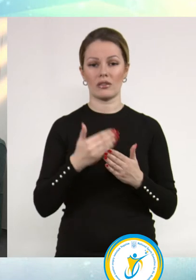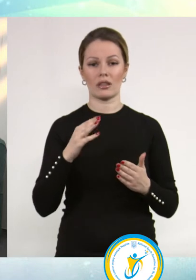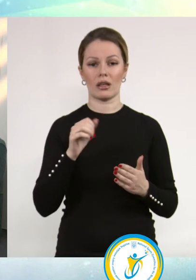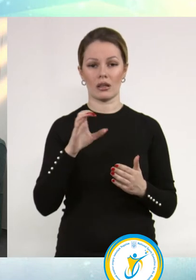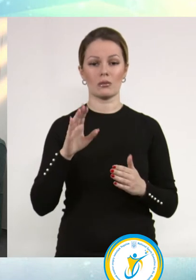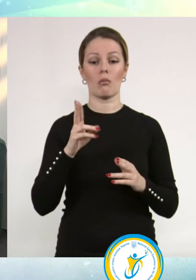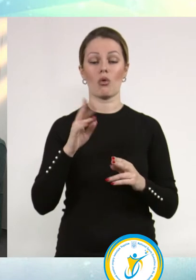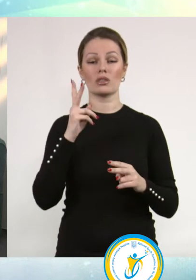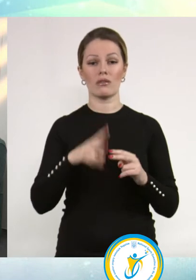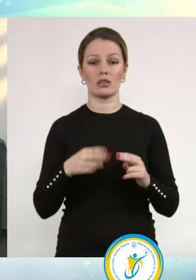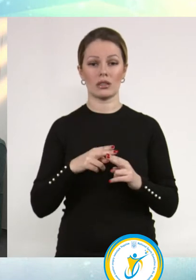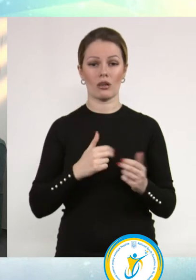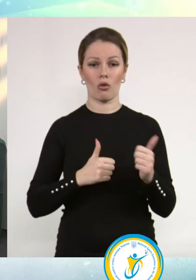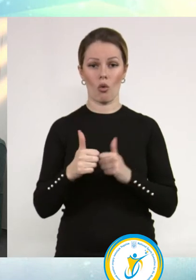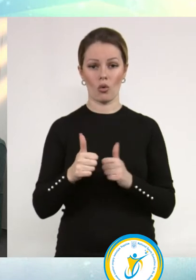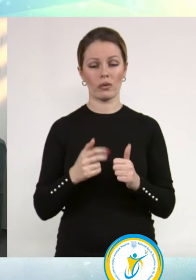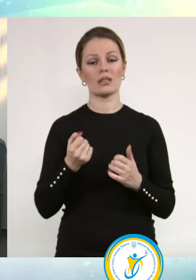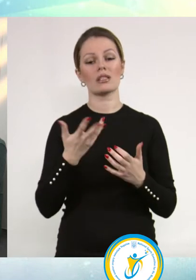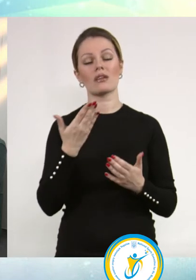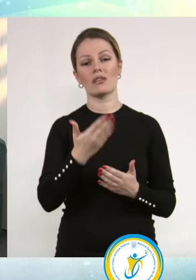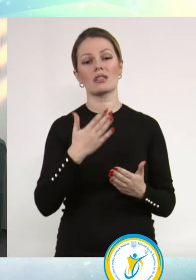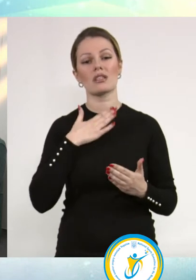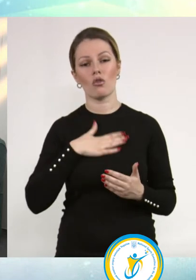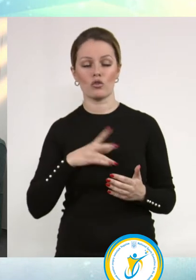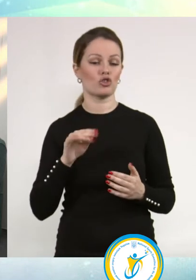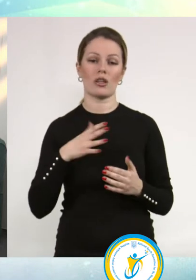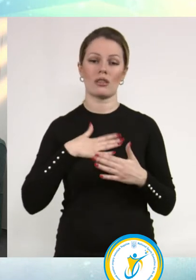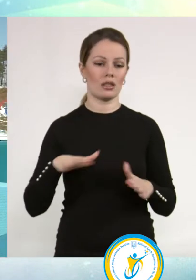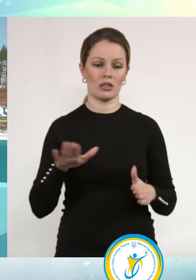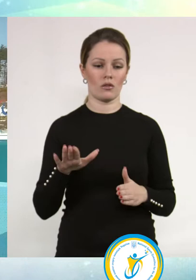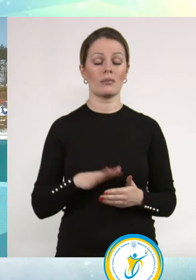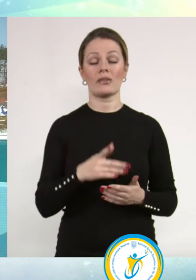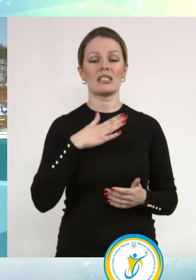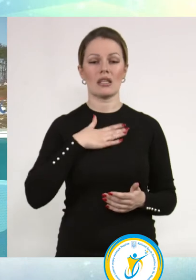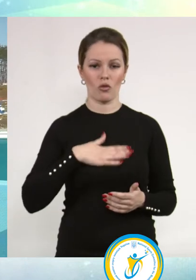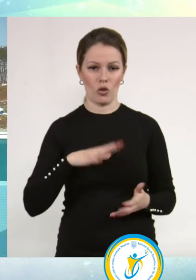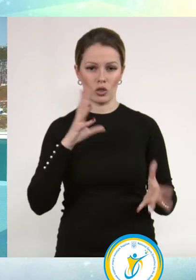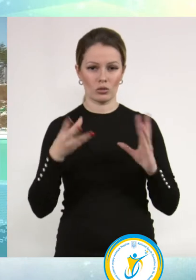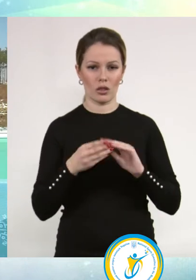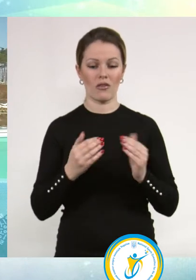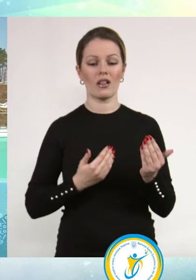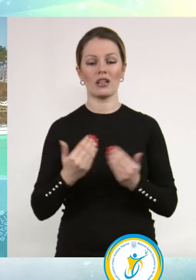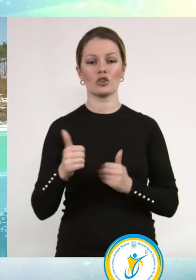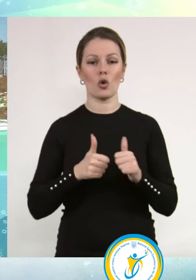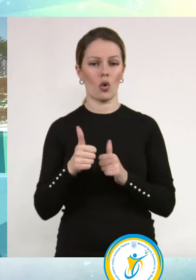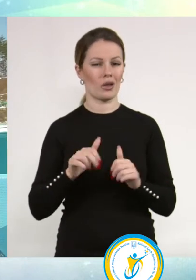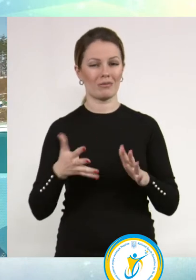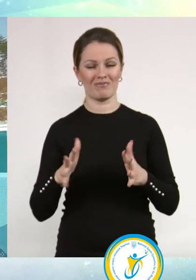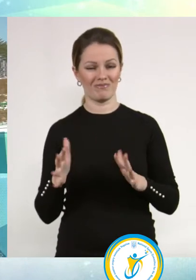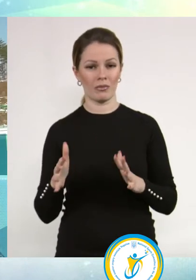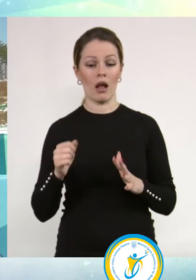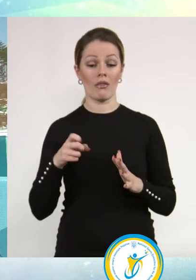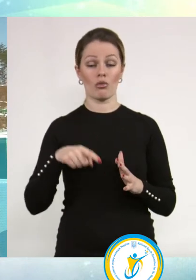від Тараса от по завершенні цієї гонки, наскільки він задоволений чи не задоволений. Задоволений результатом, бо я в лижних гонках не дуже,